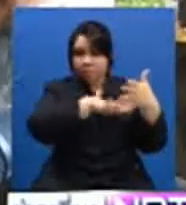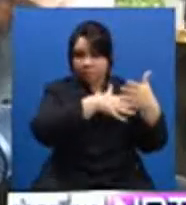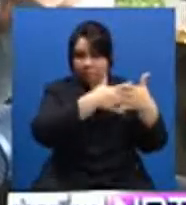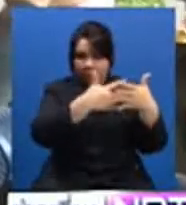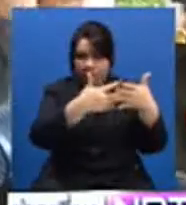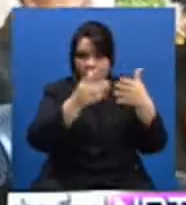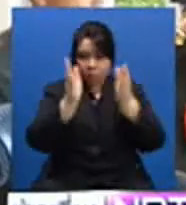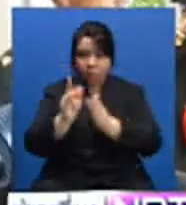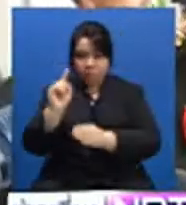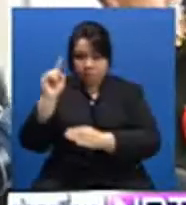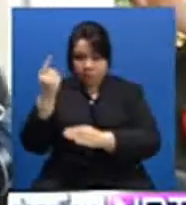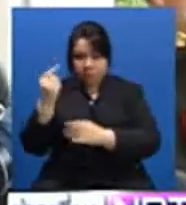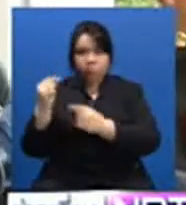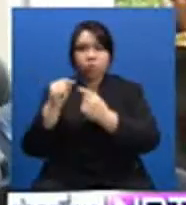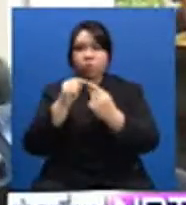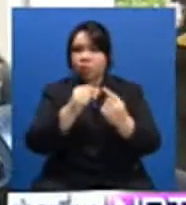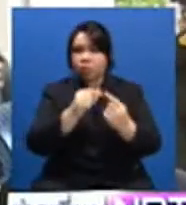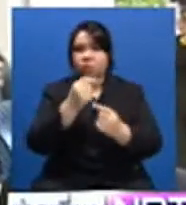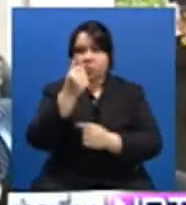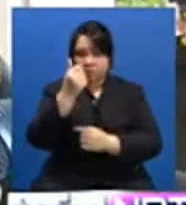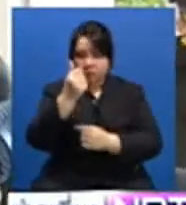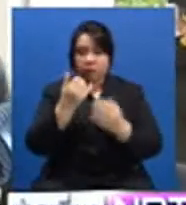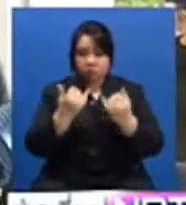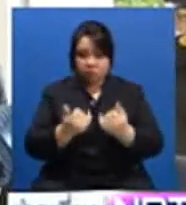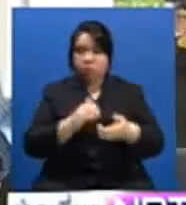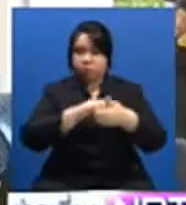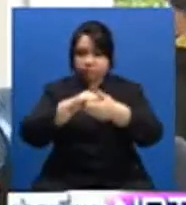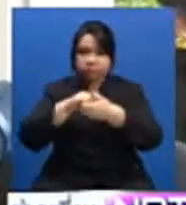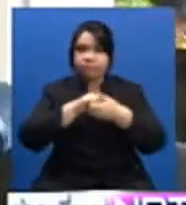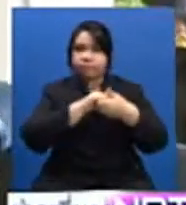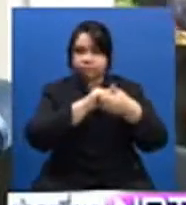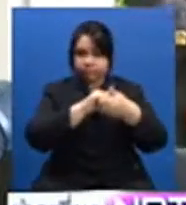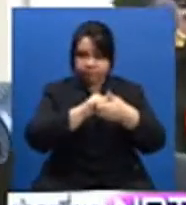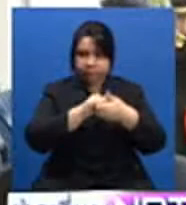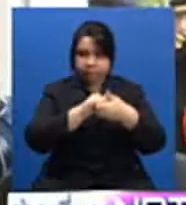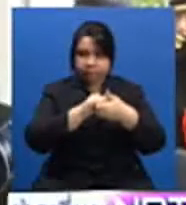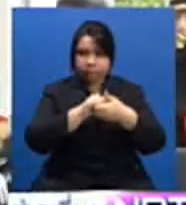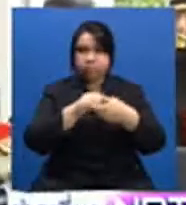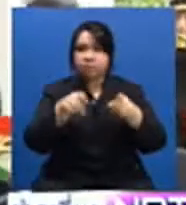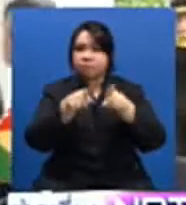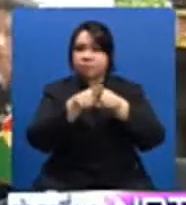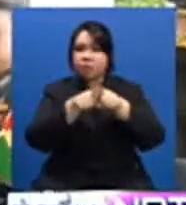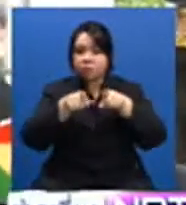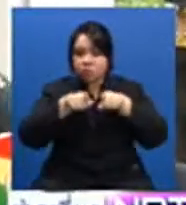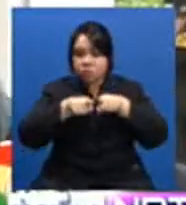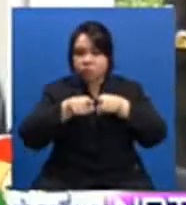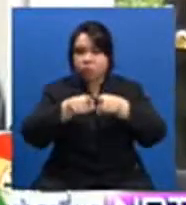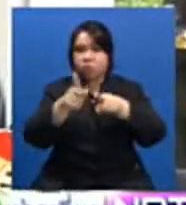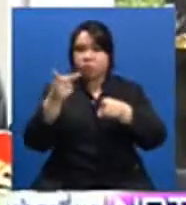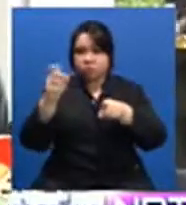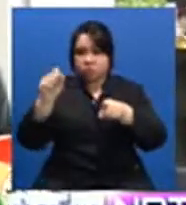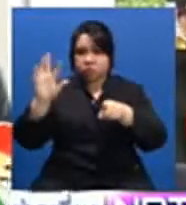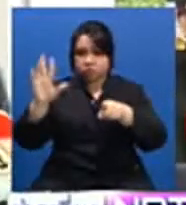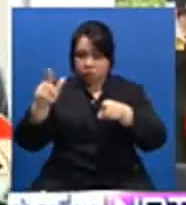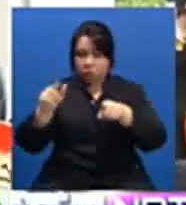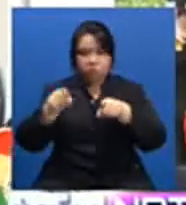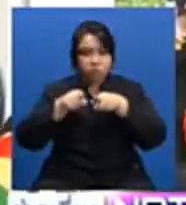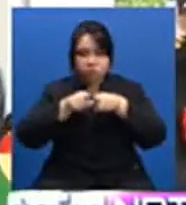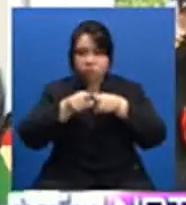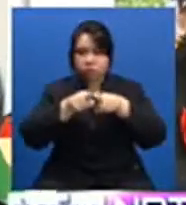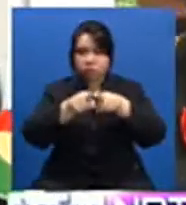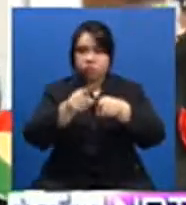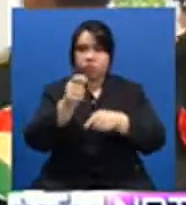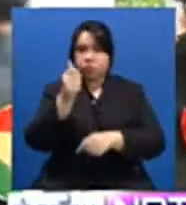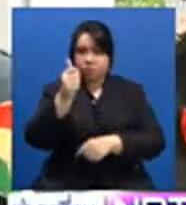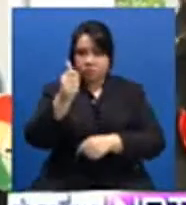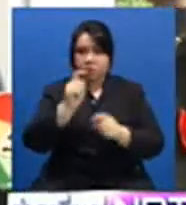ที่ผ่านมาได้ทำงานการสร้างปรองดองสมานฉันท์ควบคู่กับเวทีปฏิรูปทำให้มีความคืบหน้าเป็นอย่างมากแต่